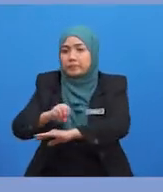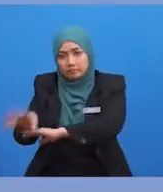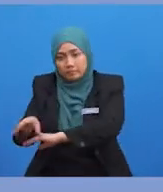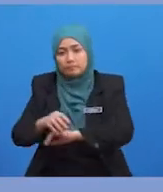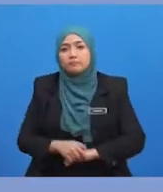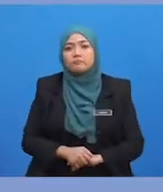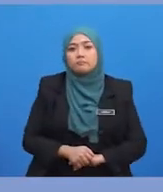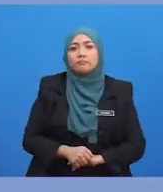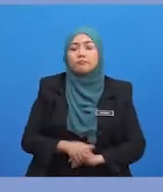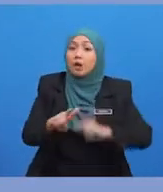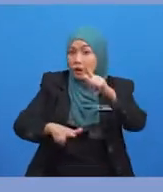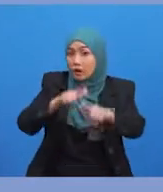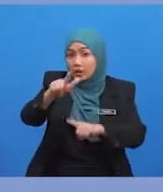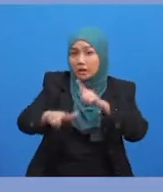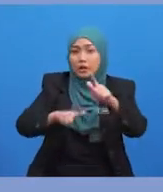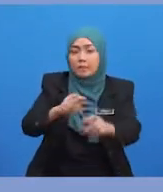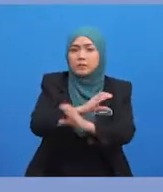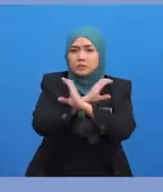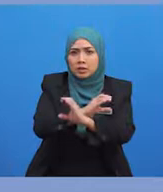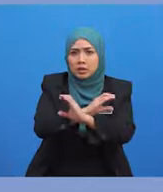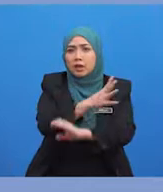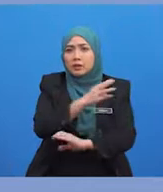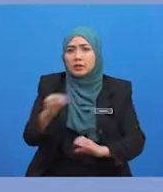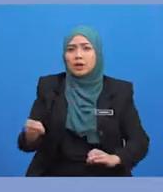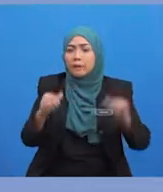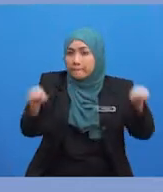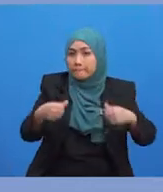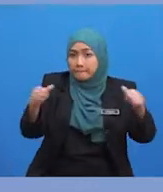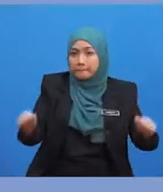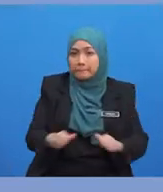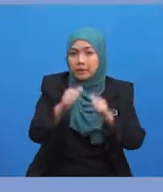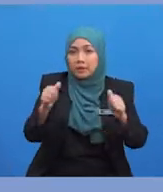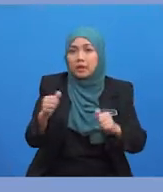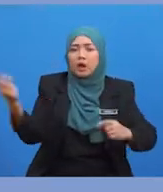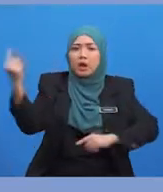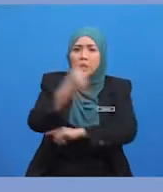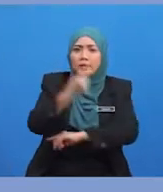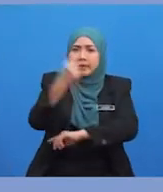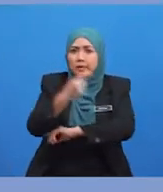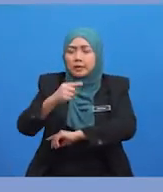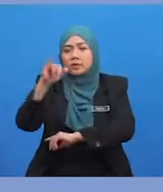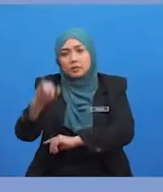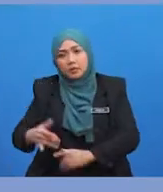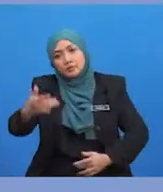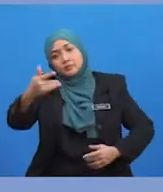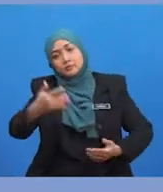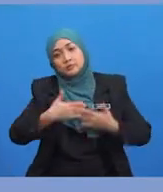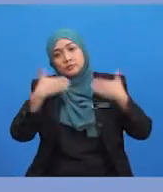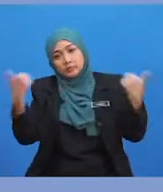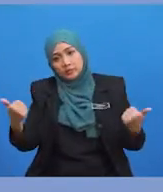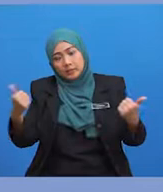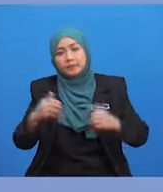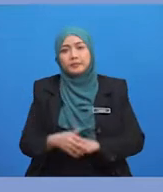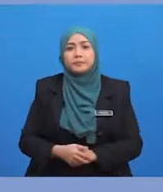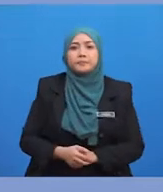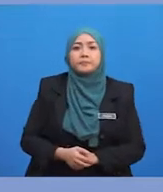penyakit berjangkit dan amalan harian yang sihat. Air yang hendak diminum perlu